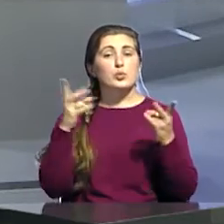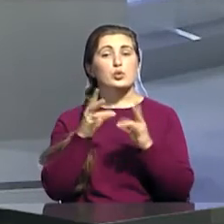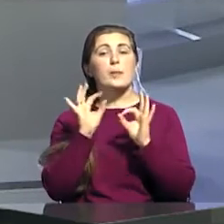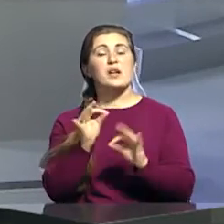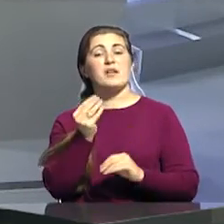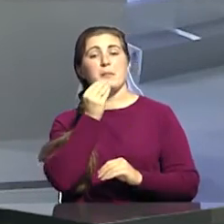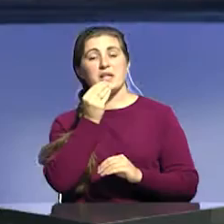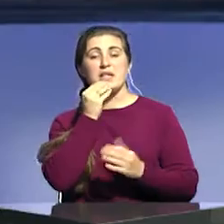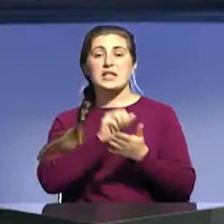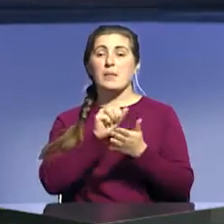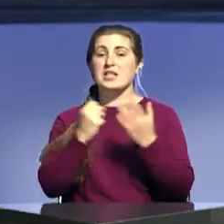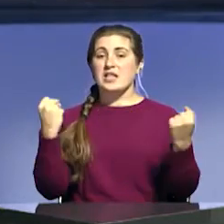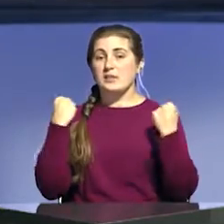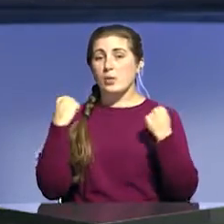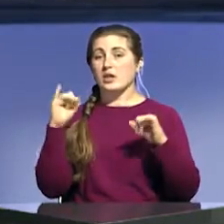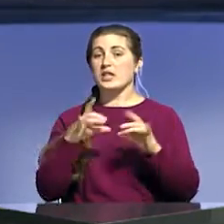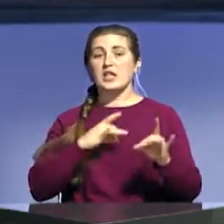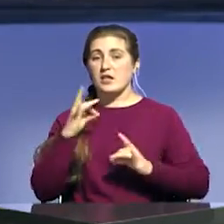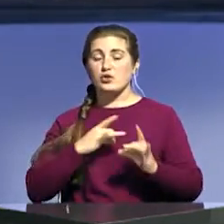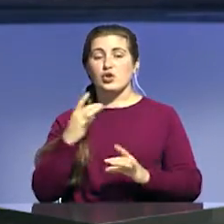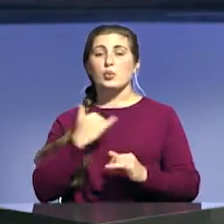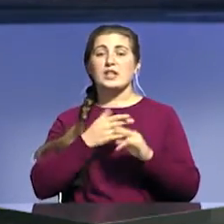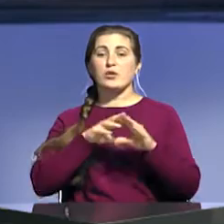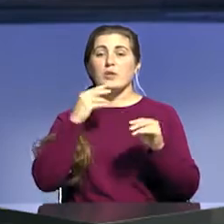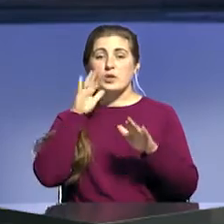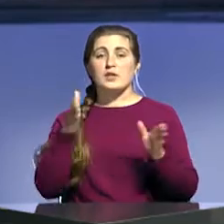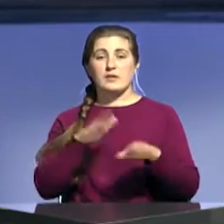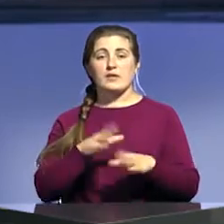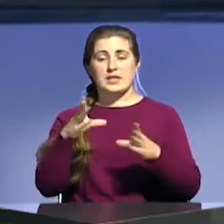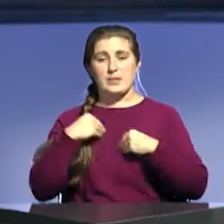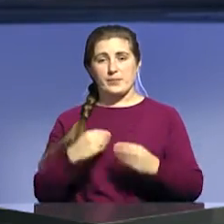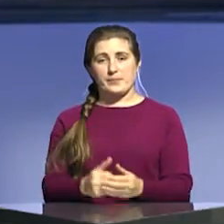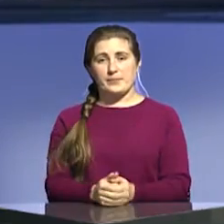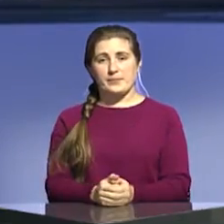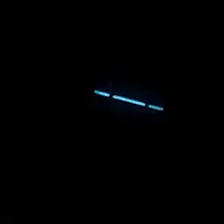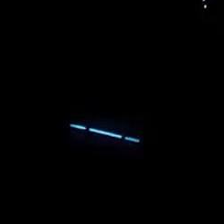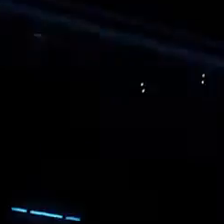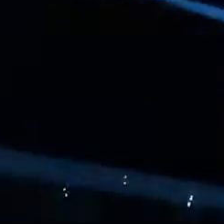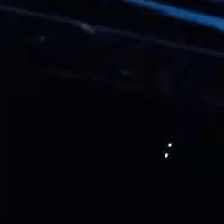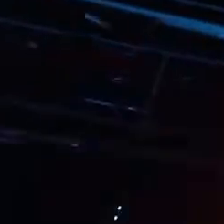питаться, заниматься спортом и не нервничать. А у нас на этом все, но мы не прощаемся. Оставайтесь с нами.